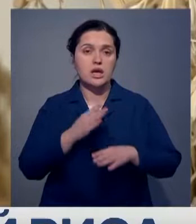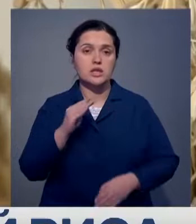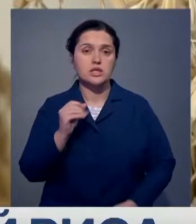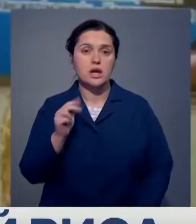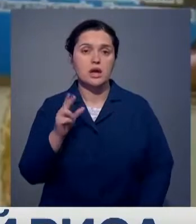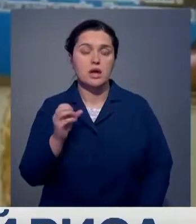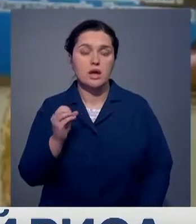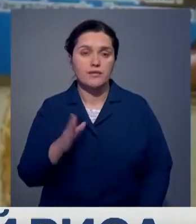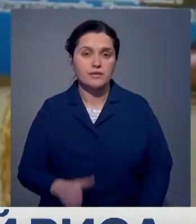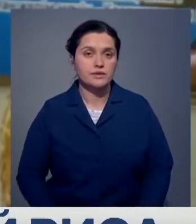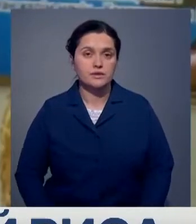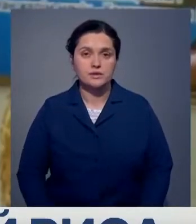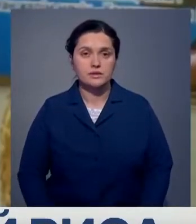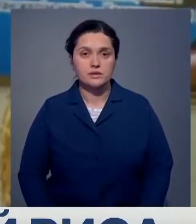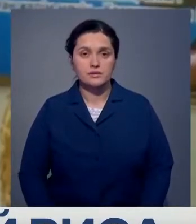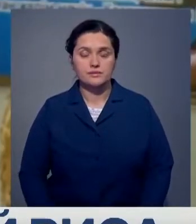Жахаева.